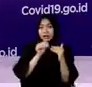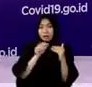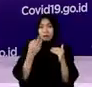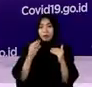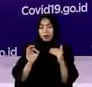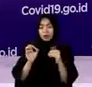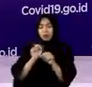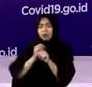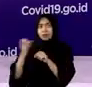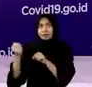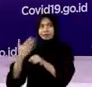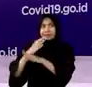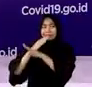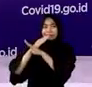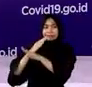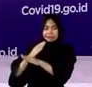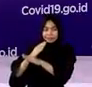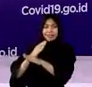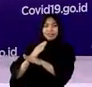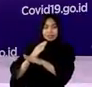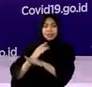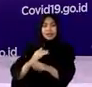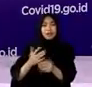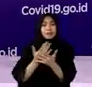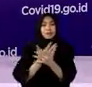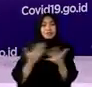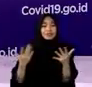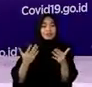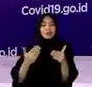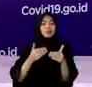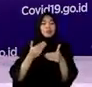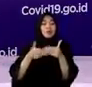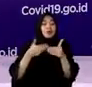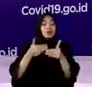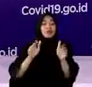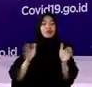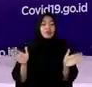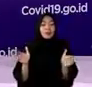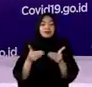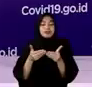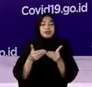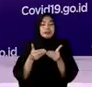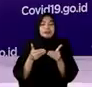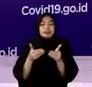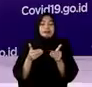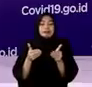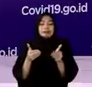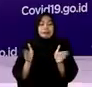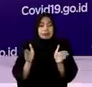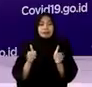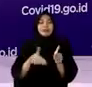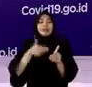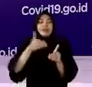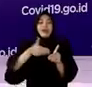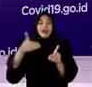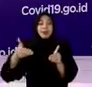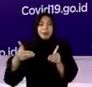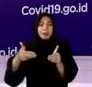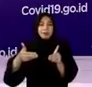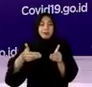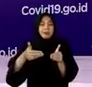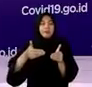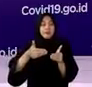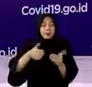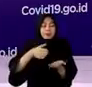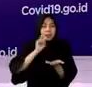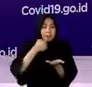aman COVID-19 perlu adanya proses yang bertahap, mulai dari melakukan prakondisi, menentukan